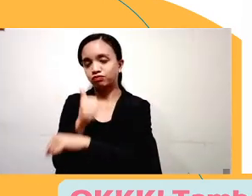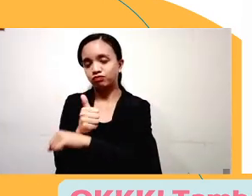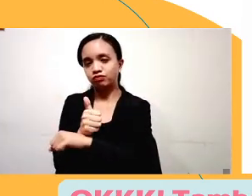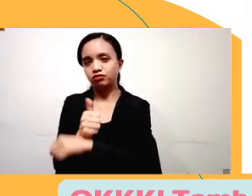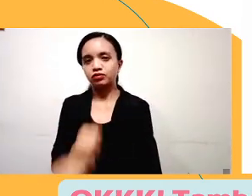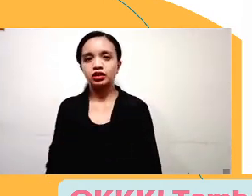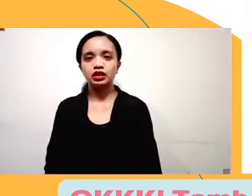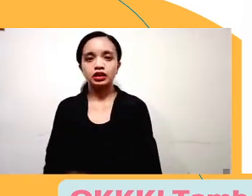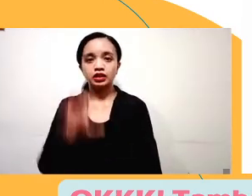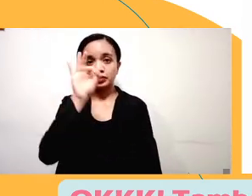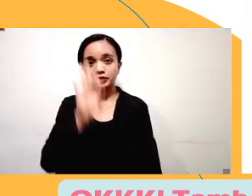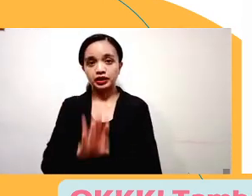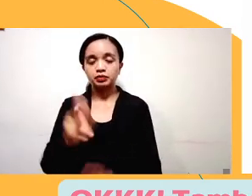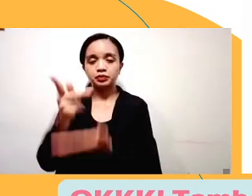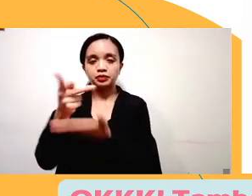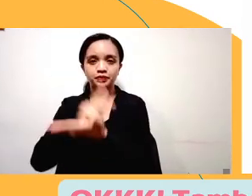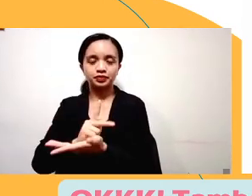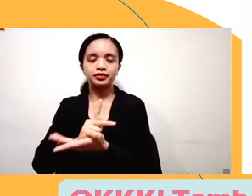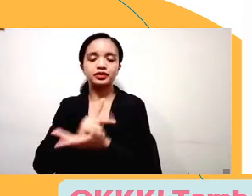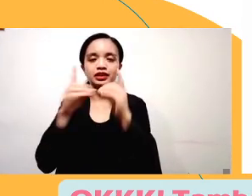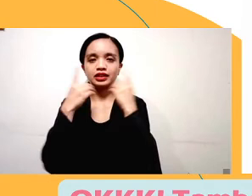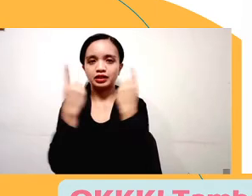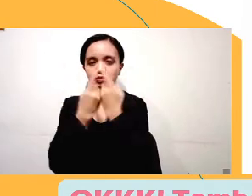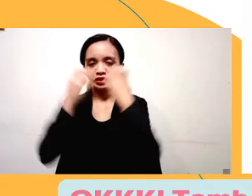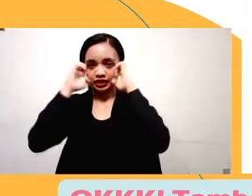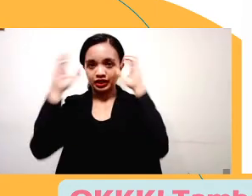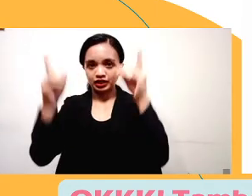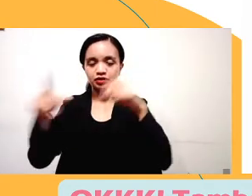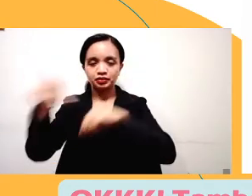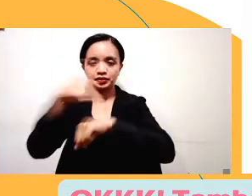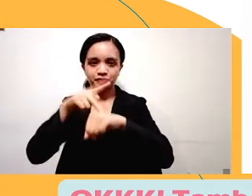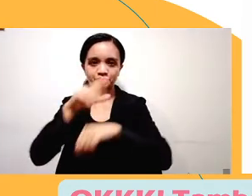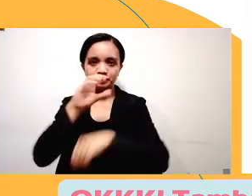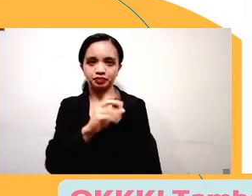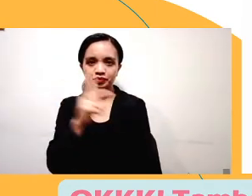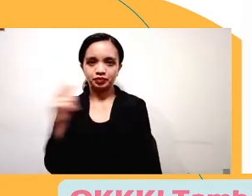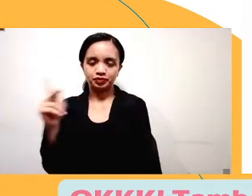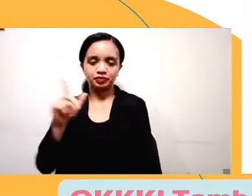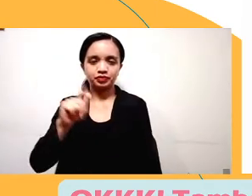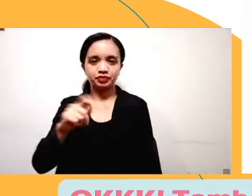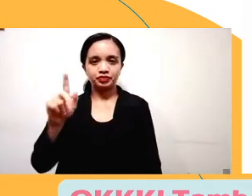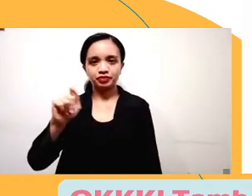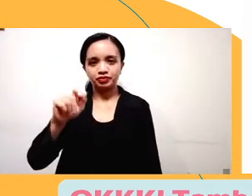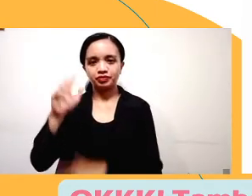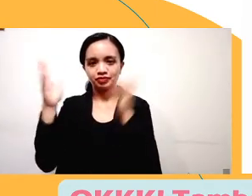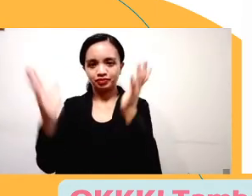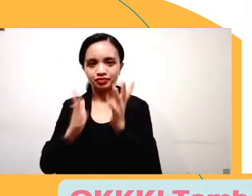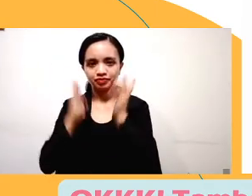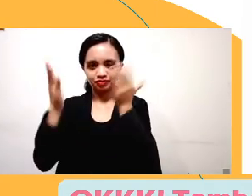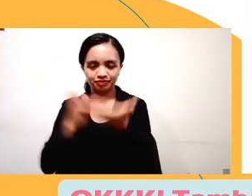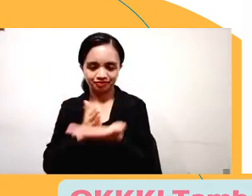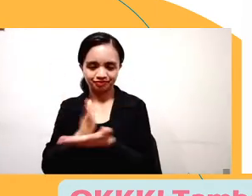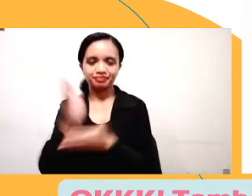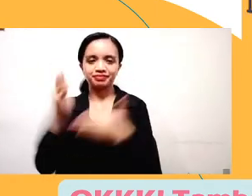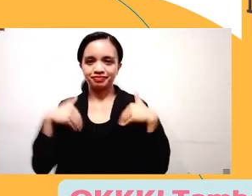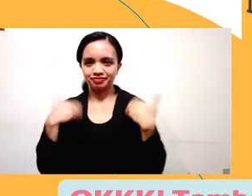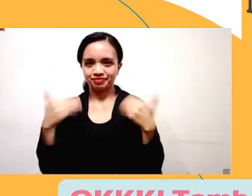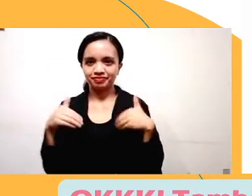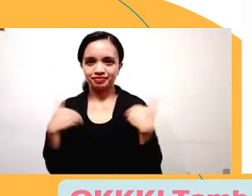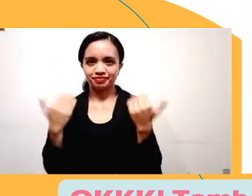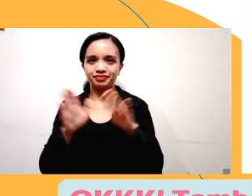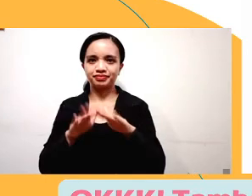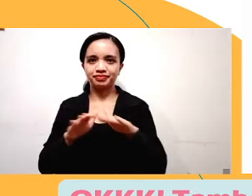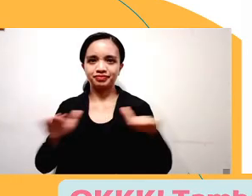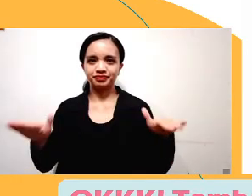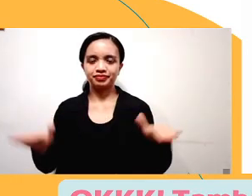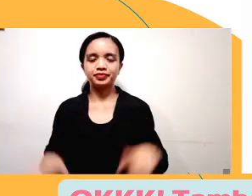Facebook page ng DepEd Philippines. So, KKK Tambayan Online Kausayan para sa Karapatan ng Kabataan.